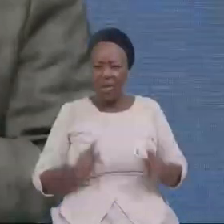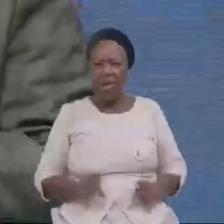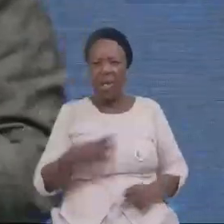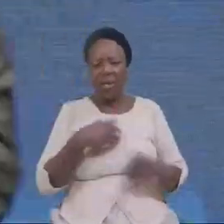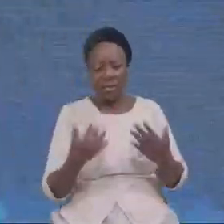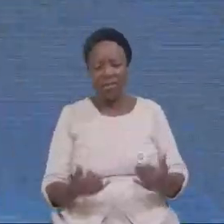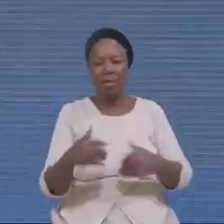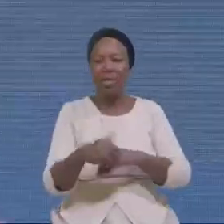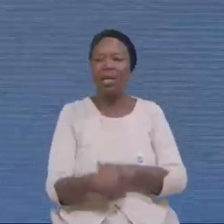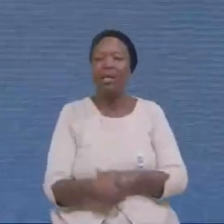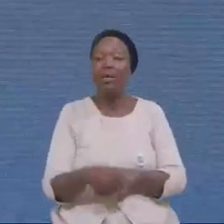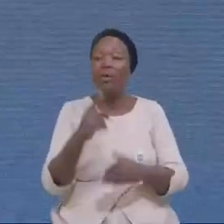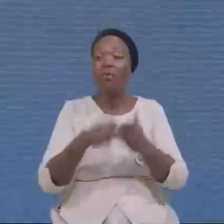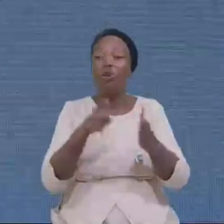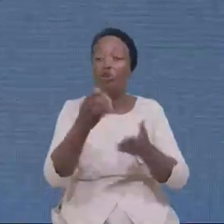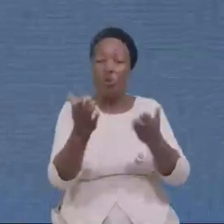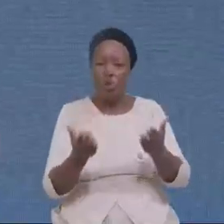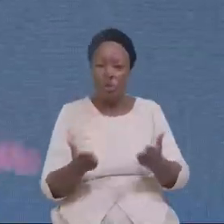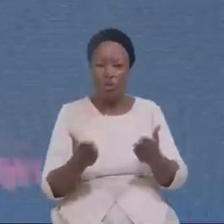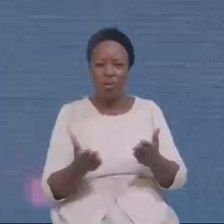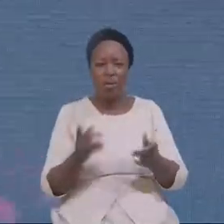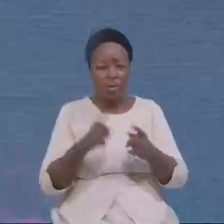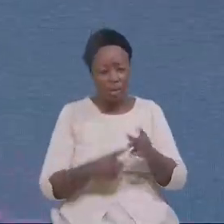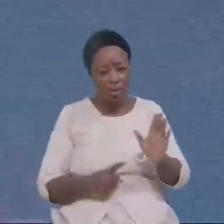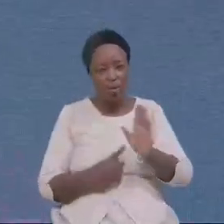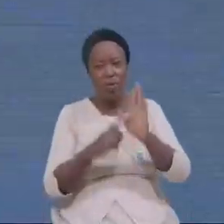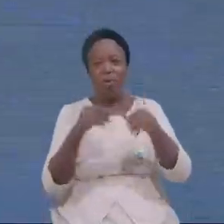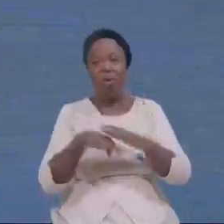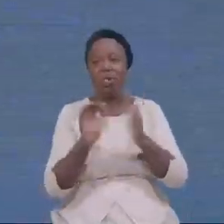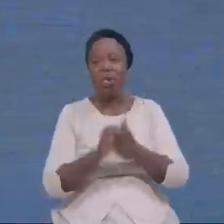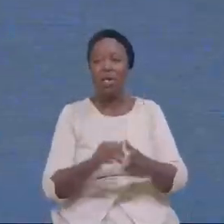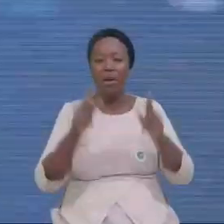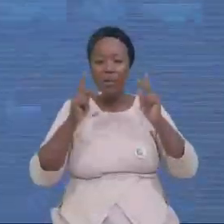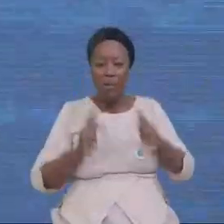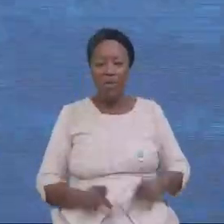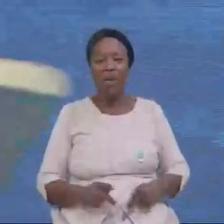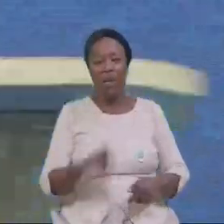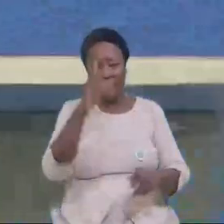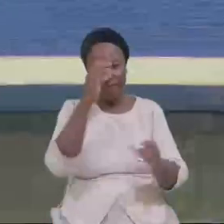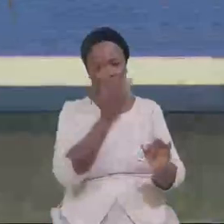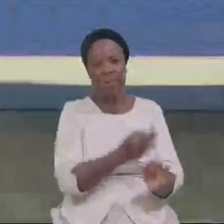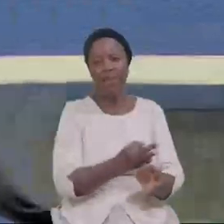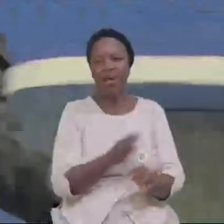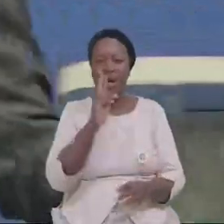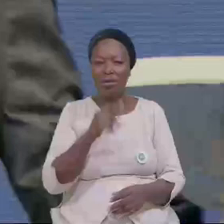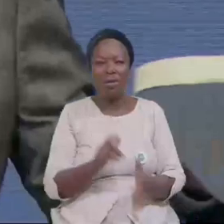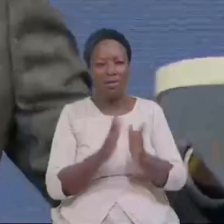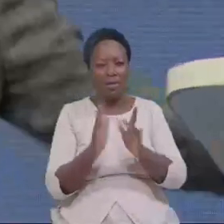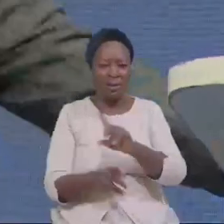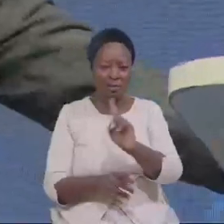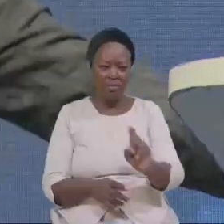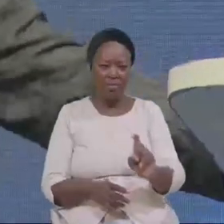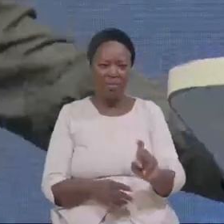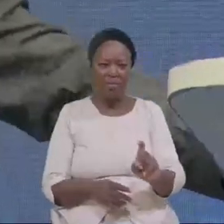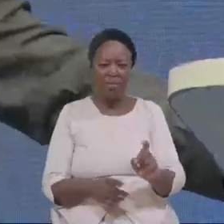Et ce soir, ce que tu veux manifester, c'est cette foi personnelle. Est-ce que tu es un chrétien? Ah,